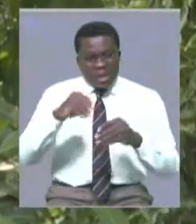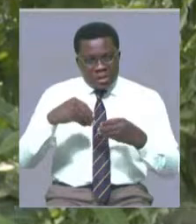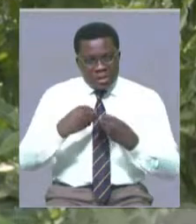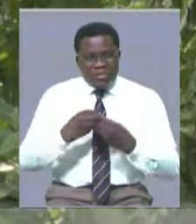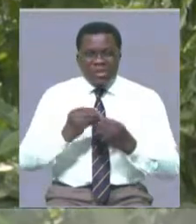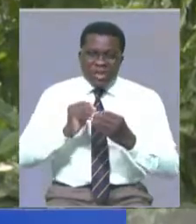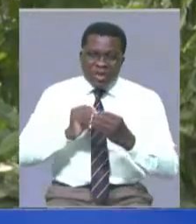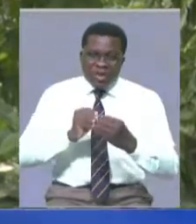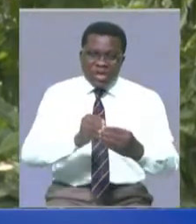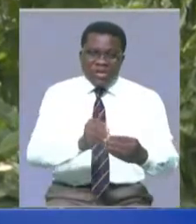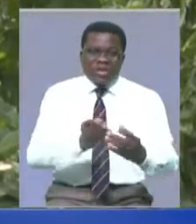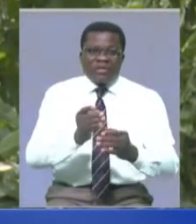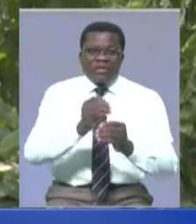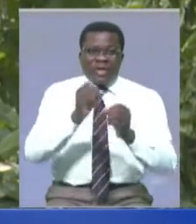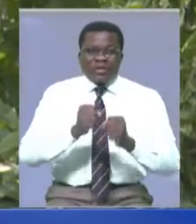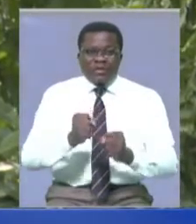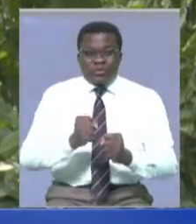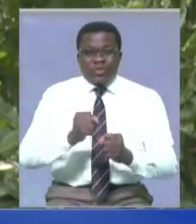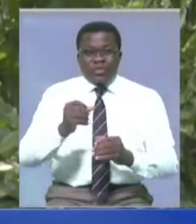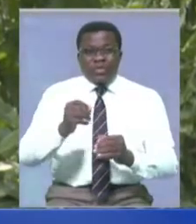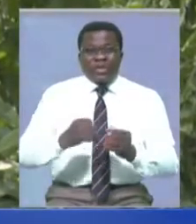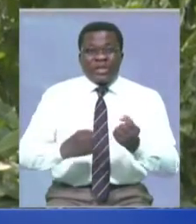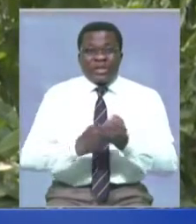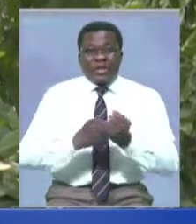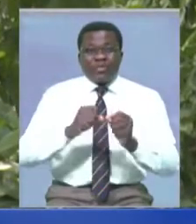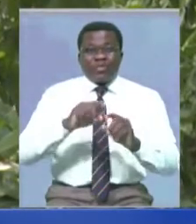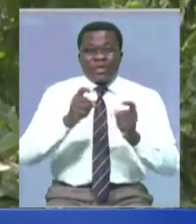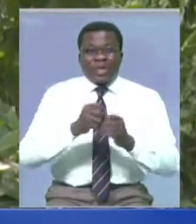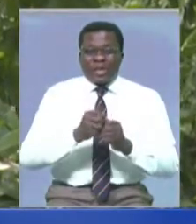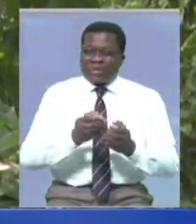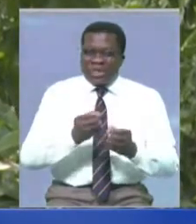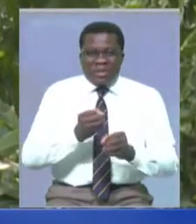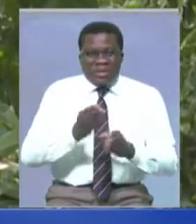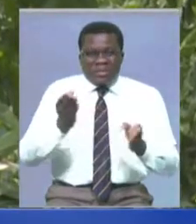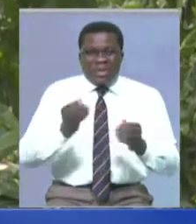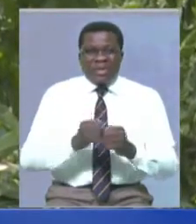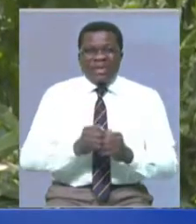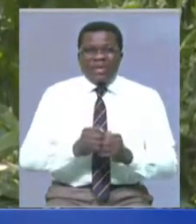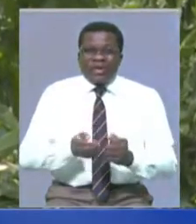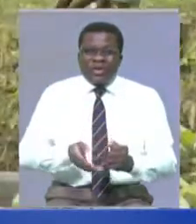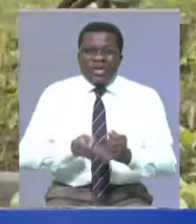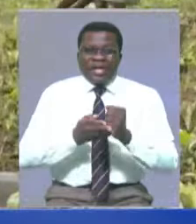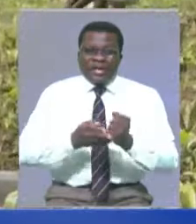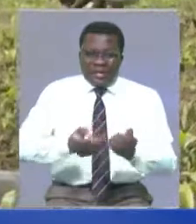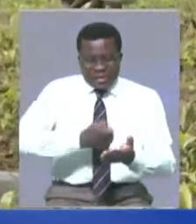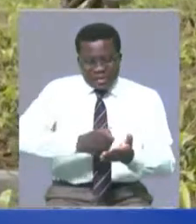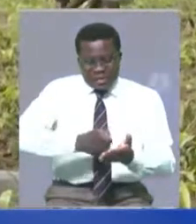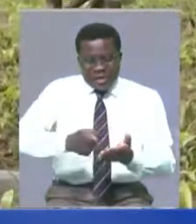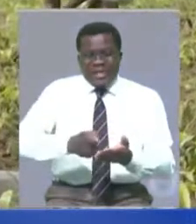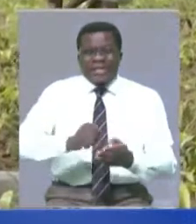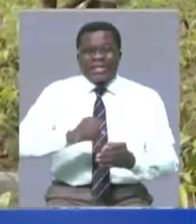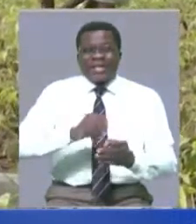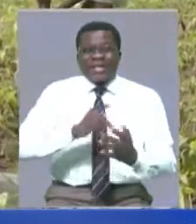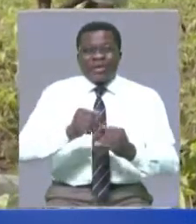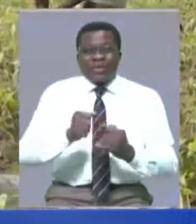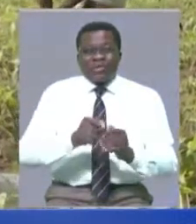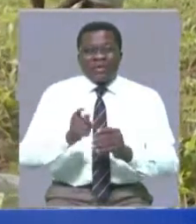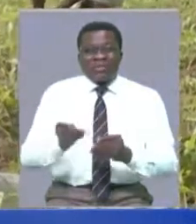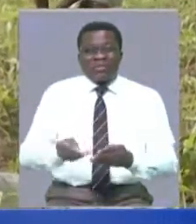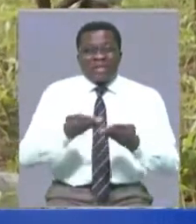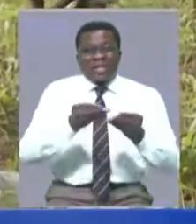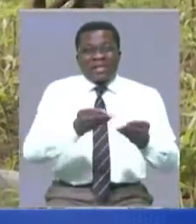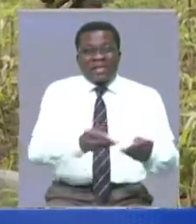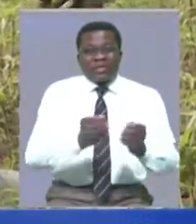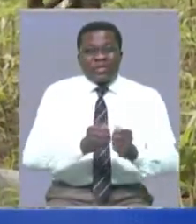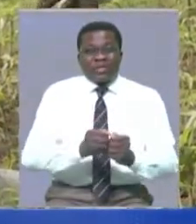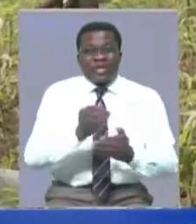orienté vers une structure d'appui d'encadrement, une SAE, qui lui a monté son plan d'affaires et puis il est allé déposer. Il lui a